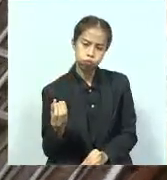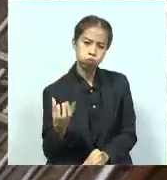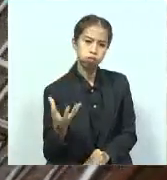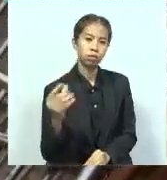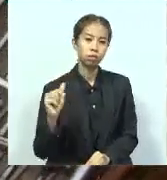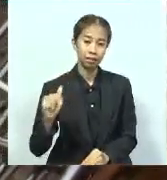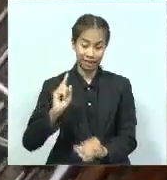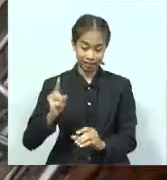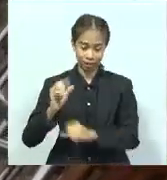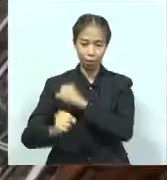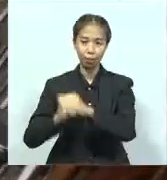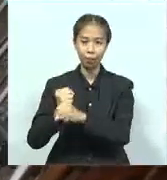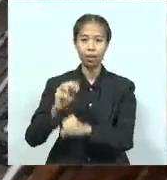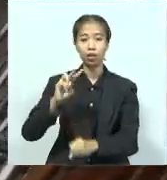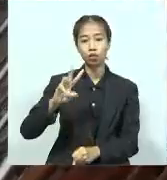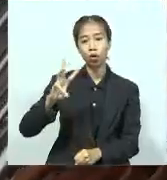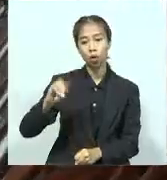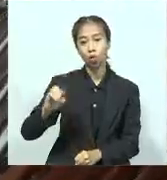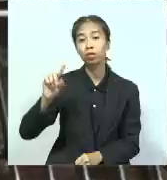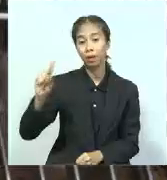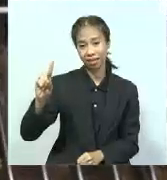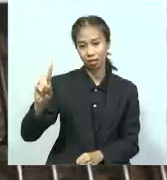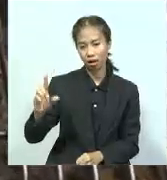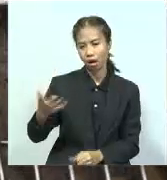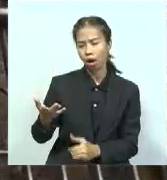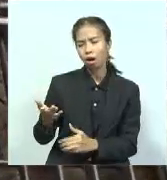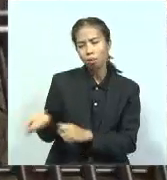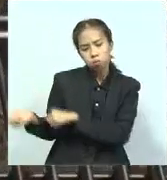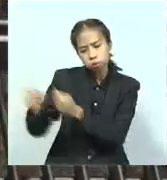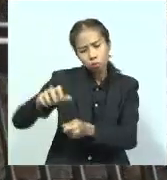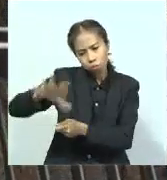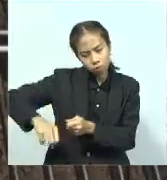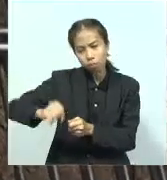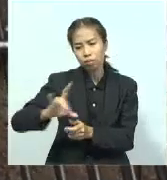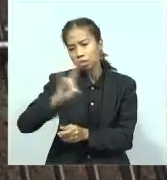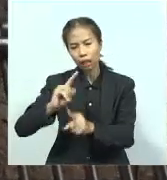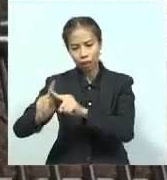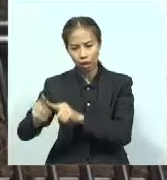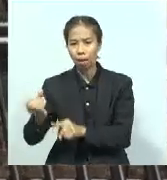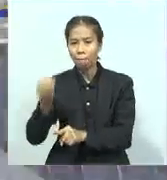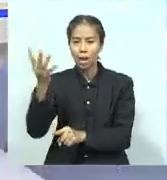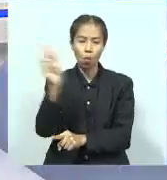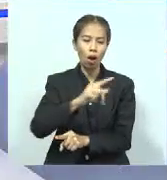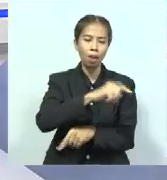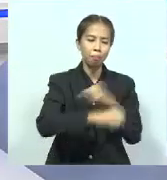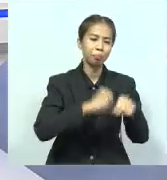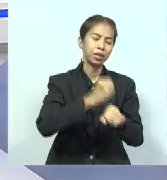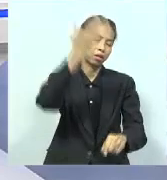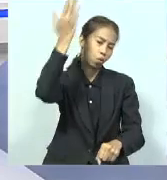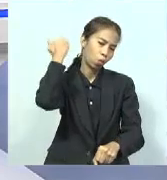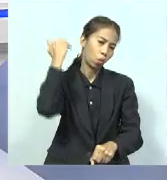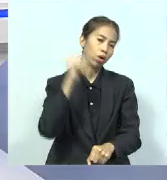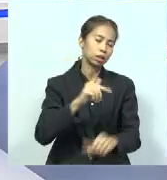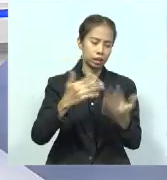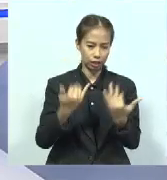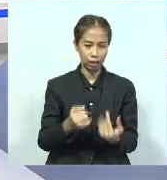ได้มากกว่าปี2560ถึง 200,000 ตันเลยนะคะนี่ก็เป็นความสำเร็จของการแก้ไขการทำประมงผิดกฎหม